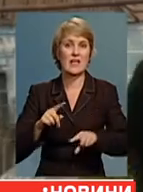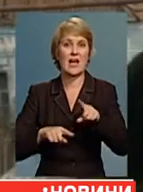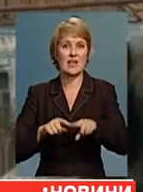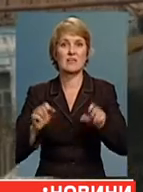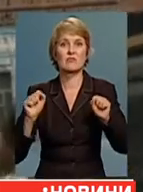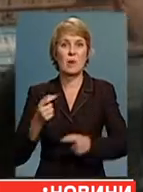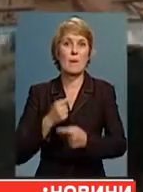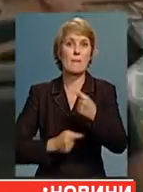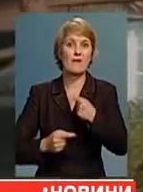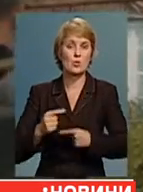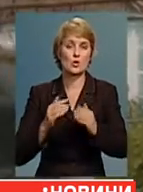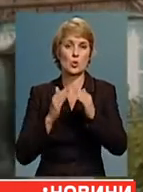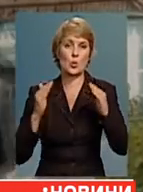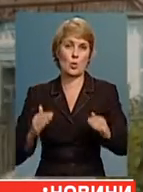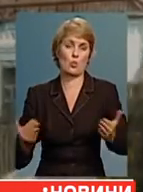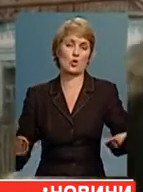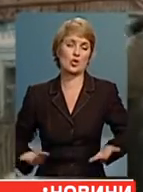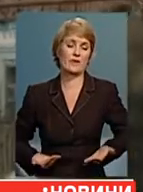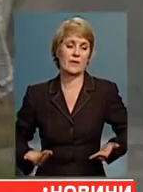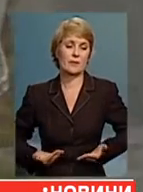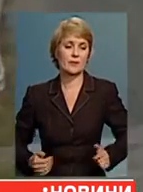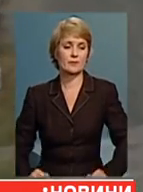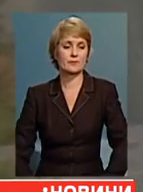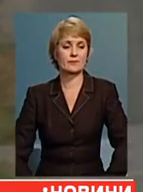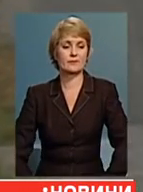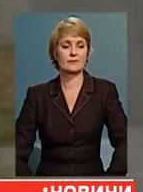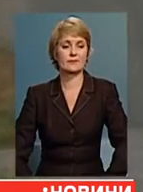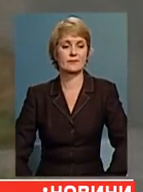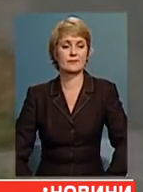повернутися додому живими. Олевтина Пилипенко, Валентина Бречко. Новини на Першому.